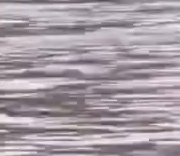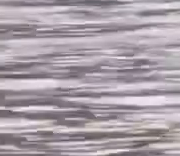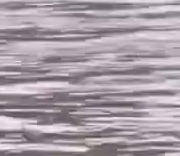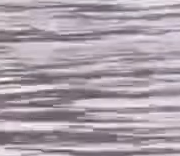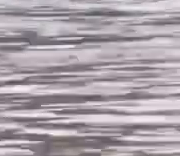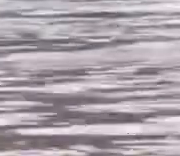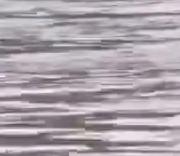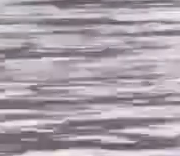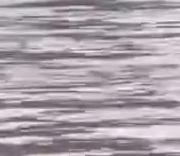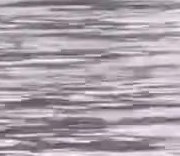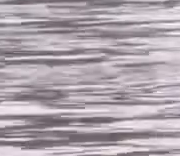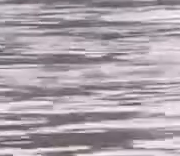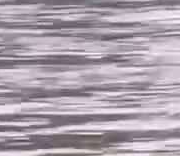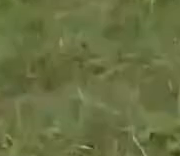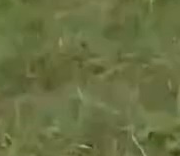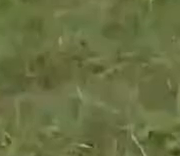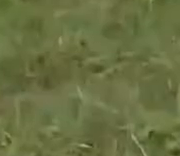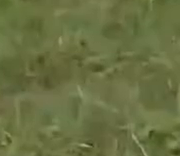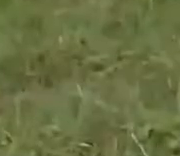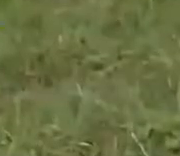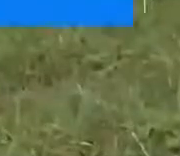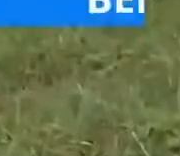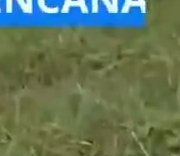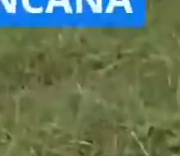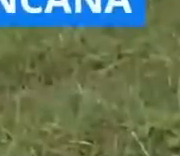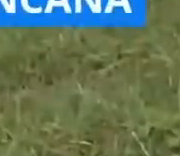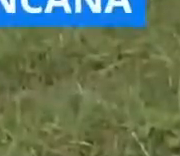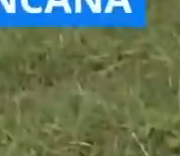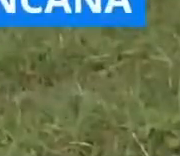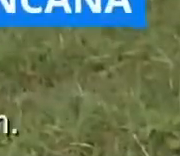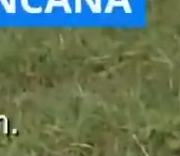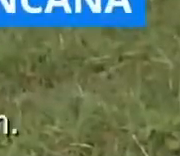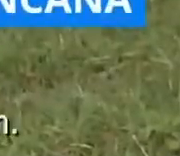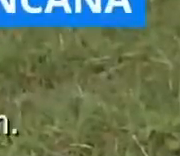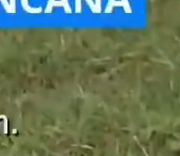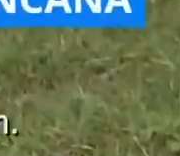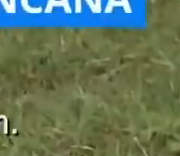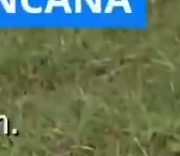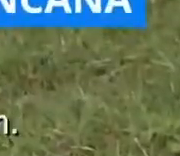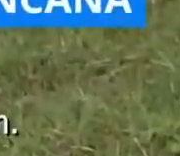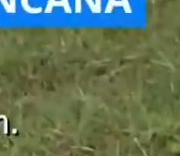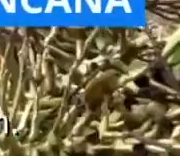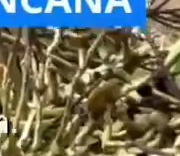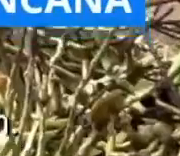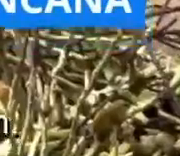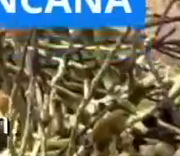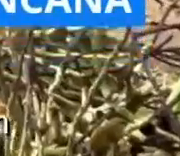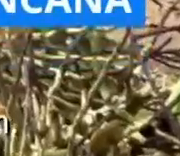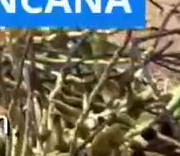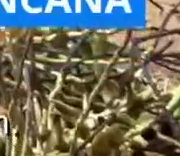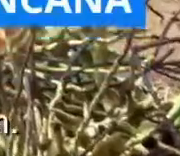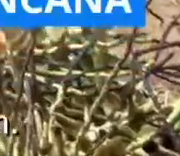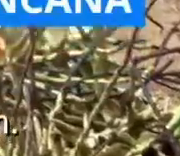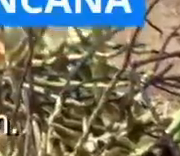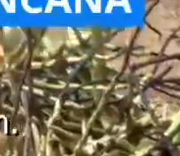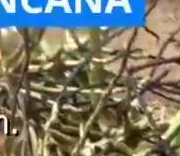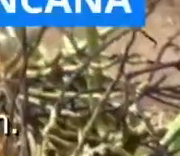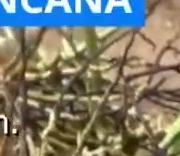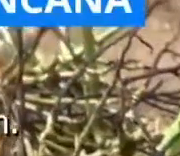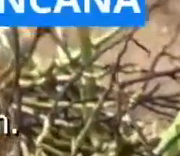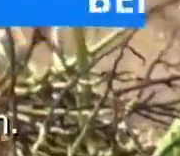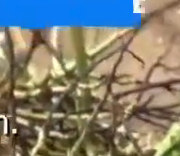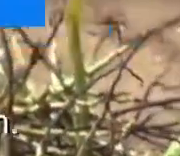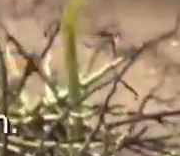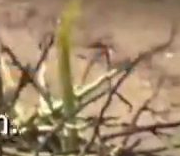cepat penolongannya itu lambat, itu yang membuat tekad saya. Jadi saya pernah membuktikan, saya praktekkan sama orang